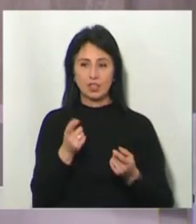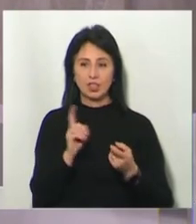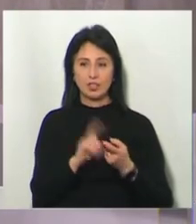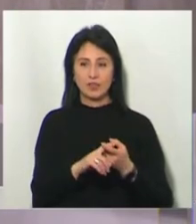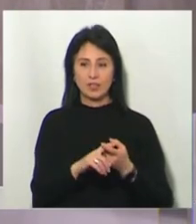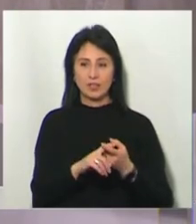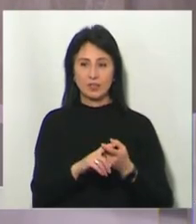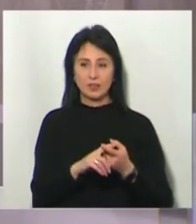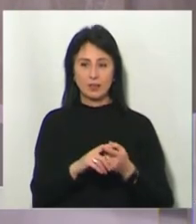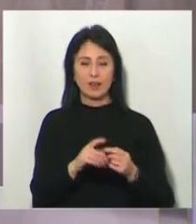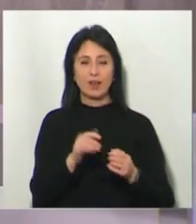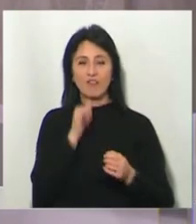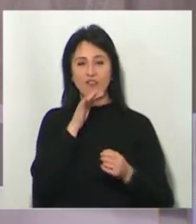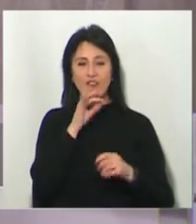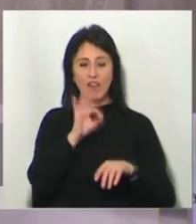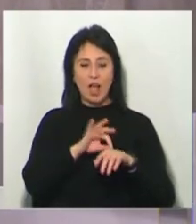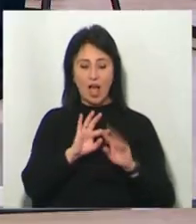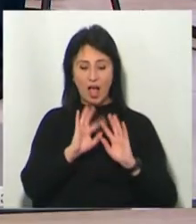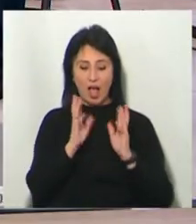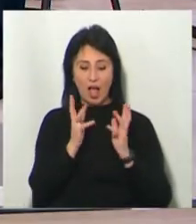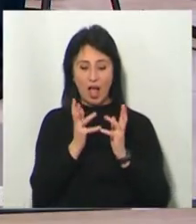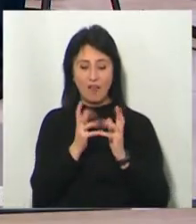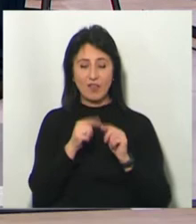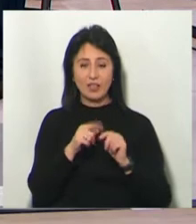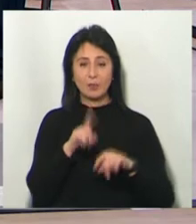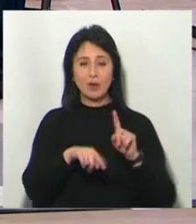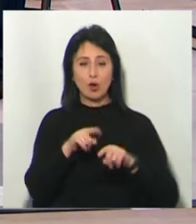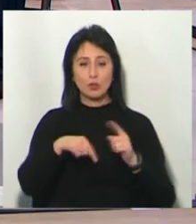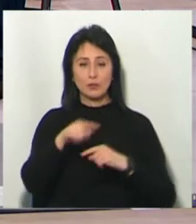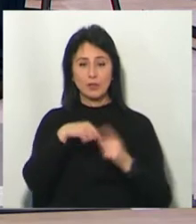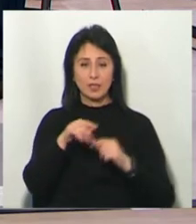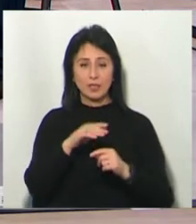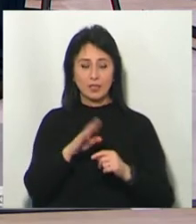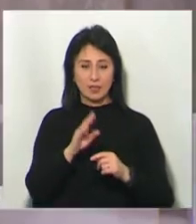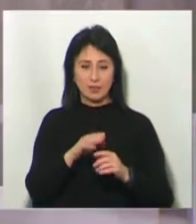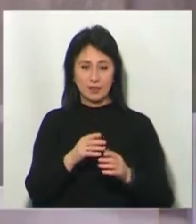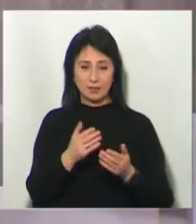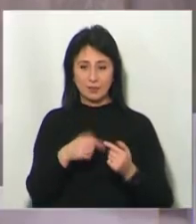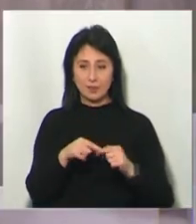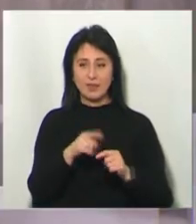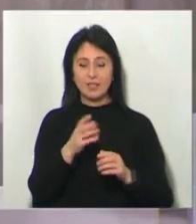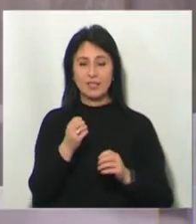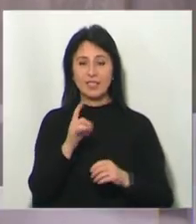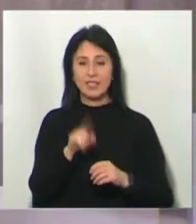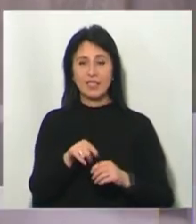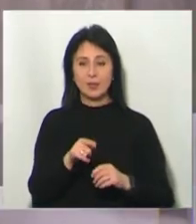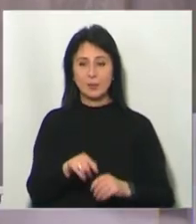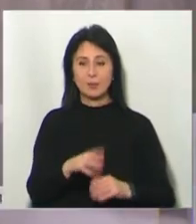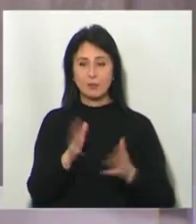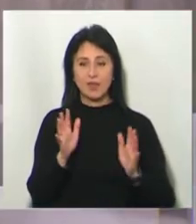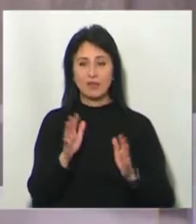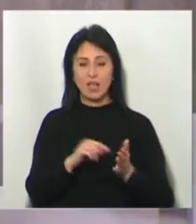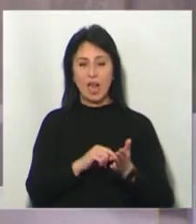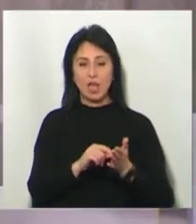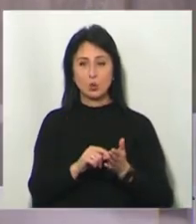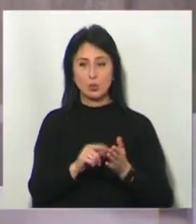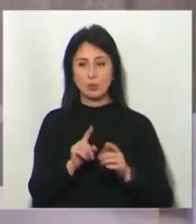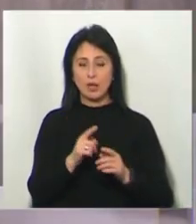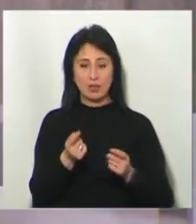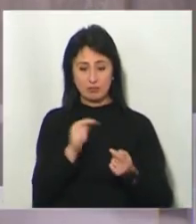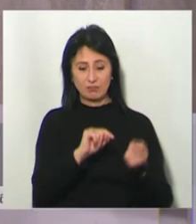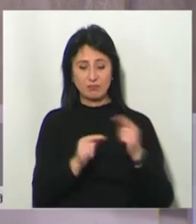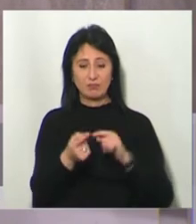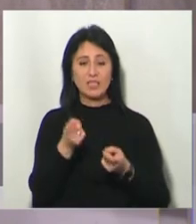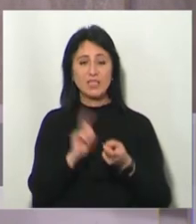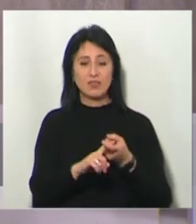შეეხეთ, დედმამიშვილობას და ერთი ოჯახიდან წარმომავლობას, საერთო რისკებს, ეს კიდევ უფრო მეტად ხას უსვამს დღევანდელი